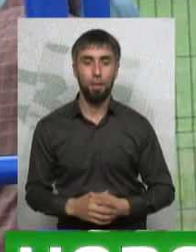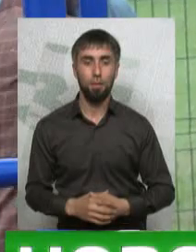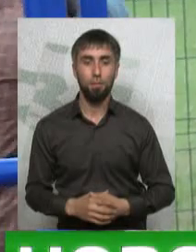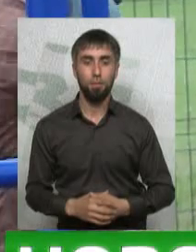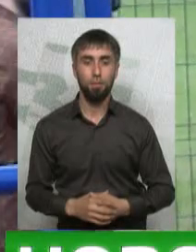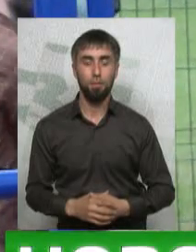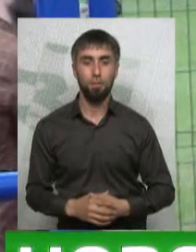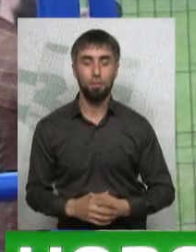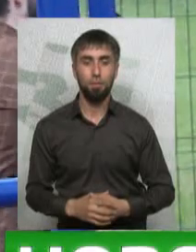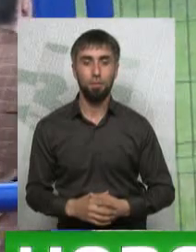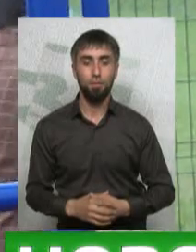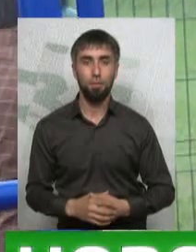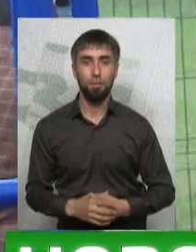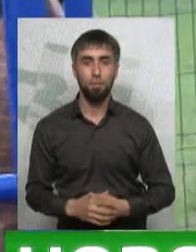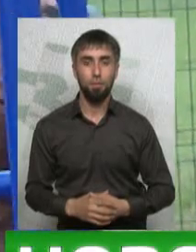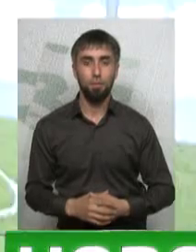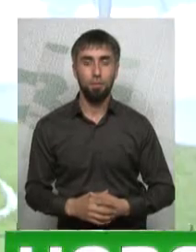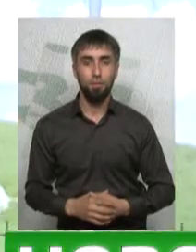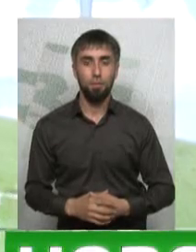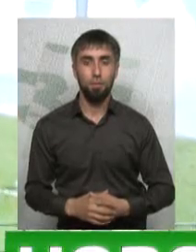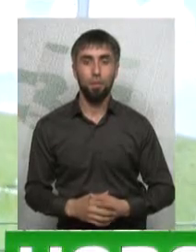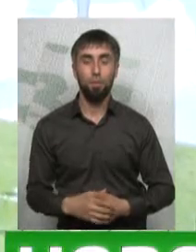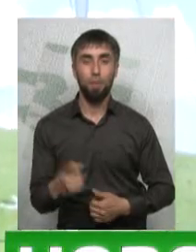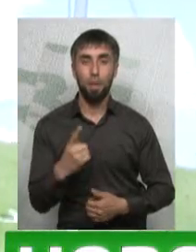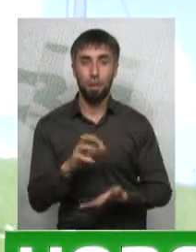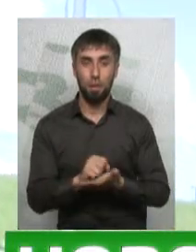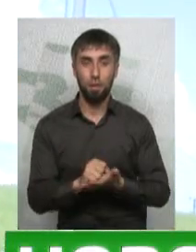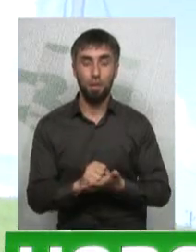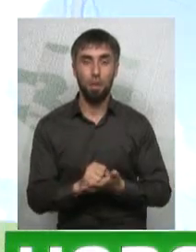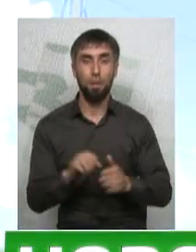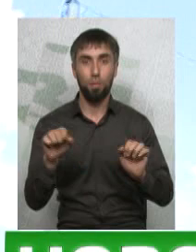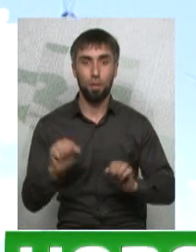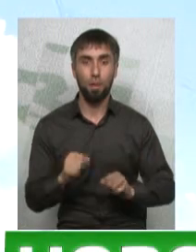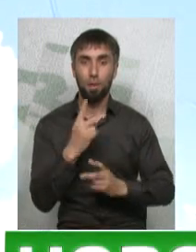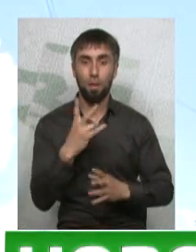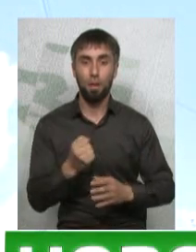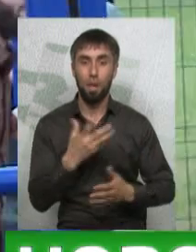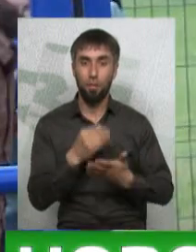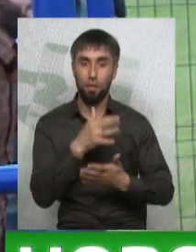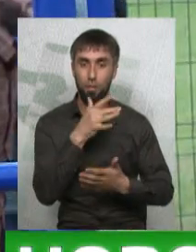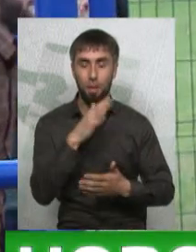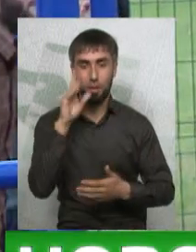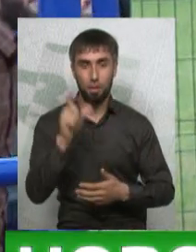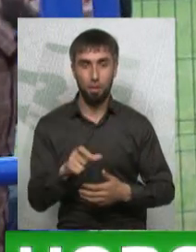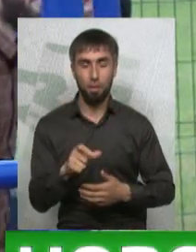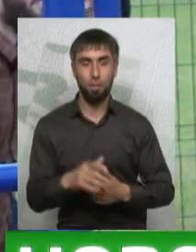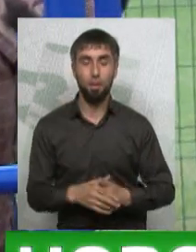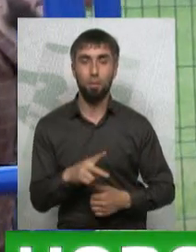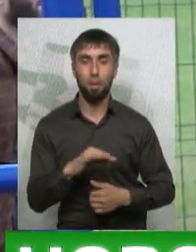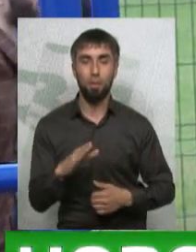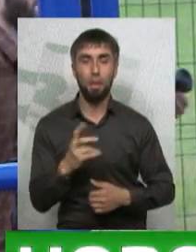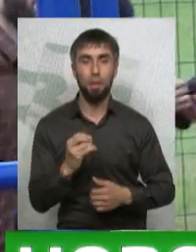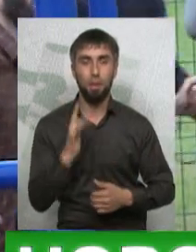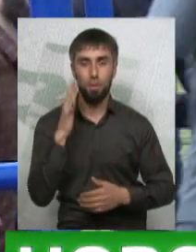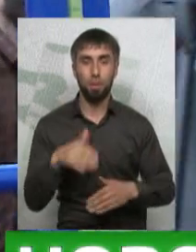тяни, вторую руку тяни. До конца. Первое задание – подтягивание. Несмотря на свой возраст, маленький Магомед Плиев не